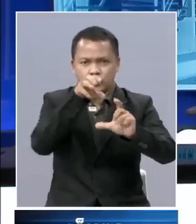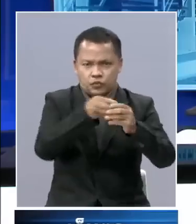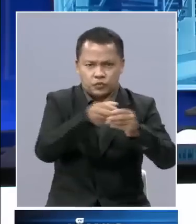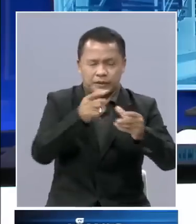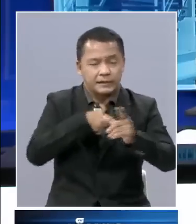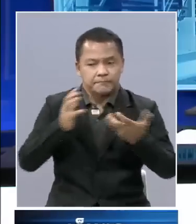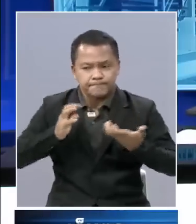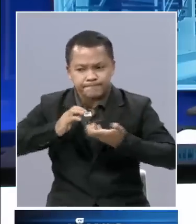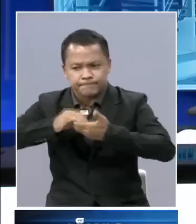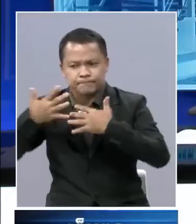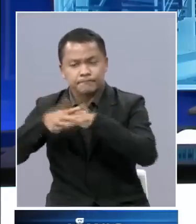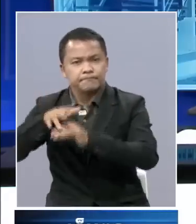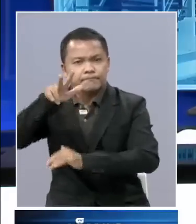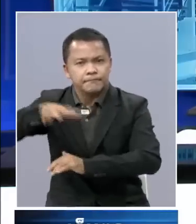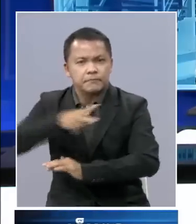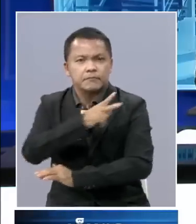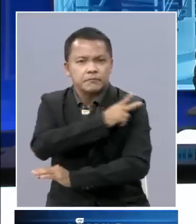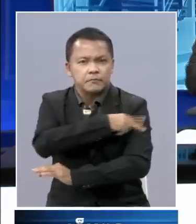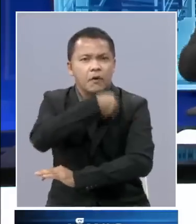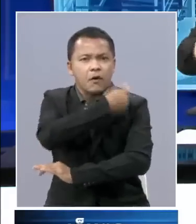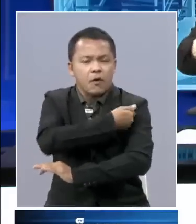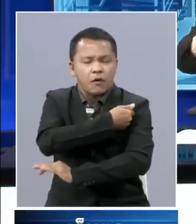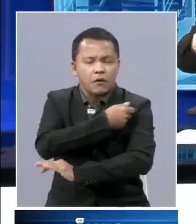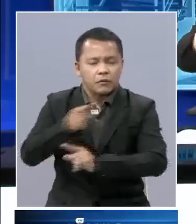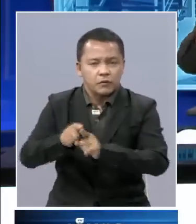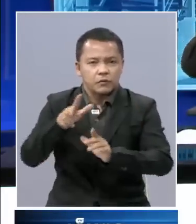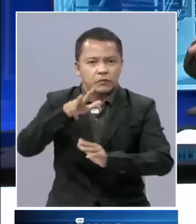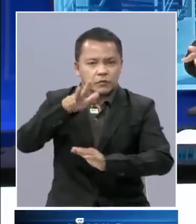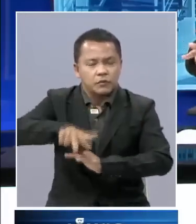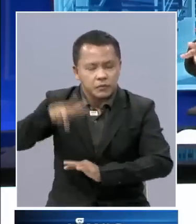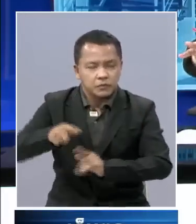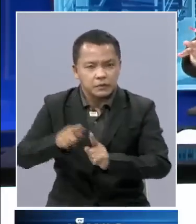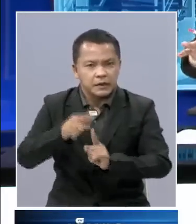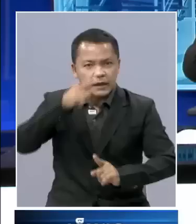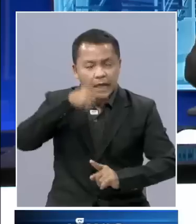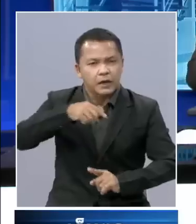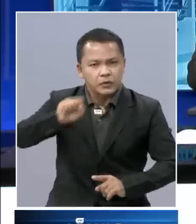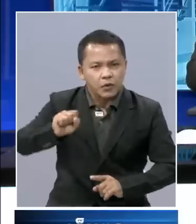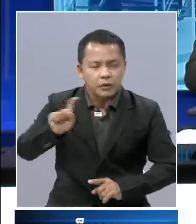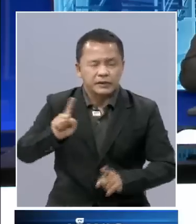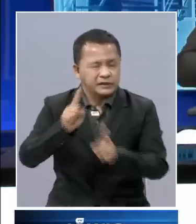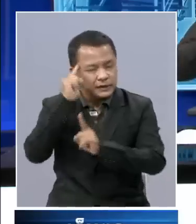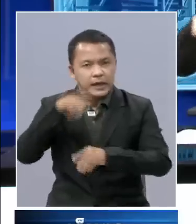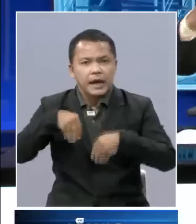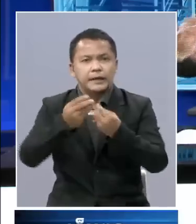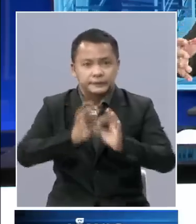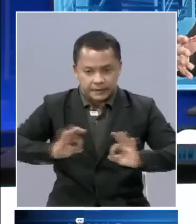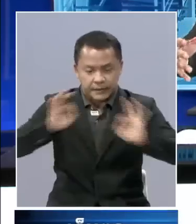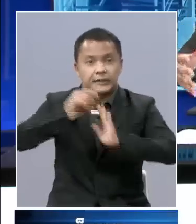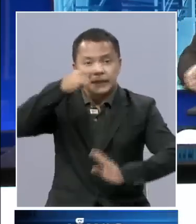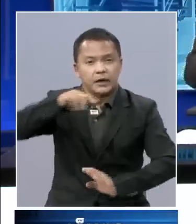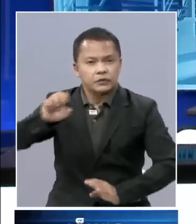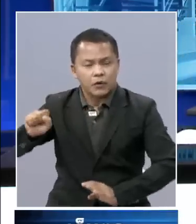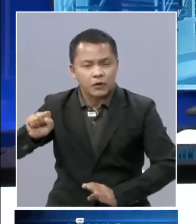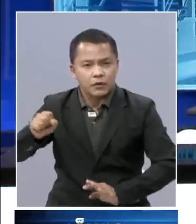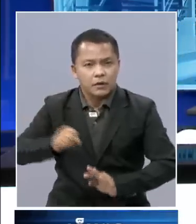าจะสมานแผลกับเพื่อไทยโดยคุณหมอชลน่านเนี่ยไทยสร้างไทยอาจจะต้องลดบทบาทลงไหมนะฮะหรือถ้าจะให้ความสำคัญกับไทยสร้างไ